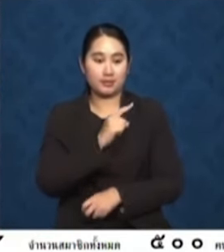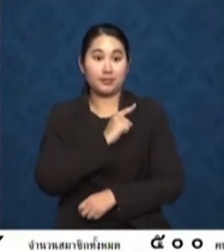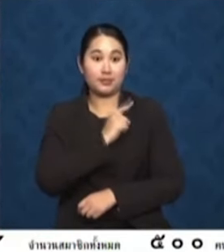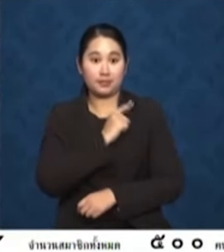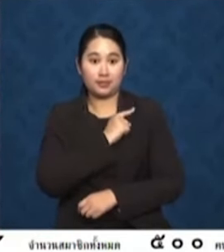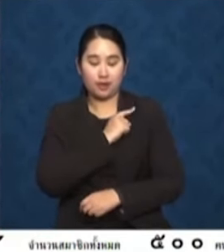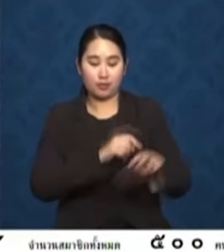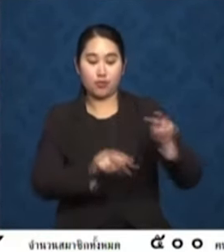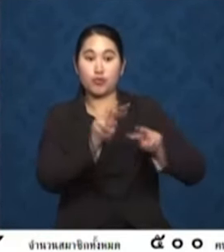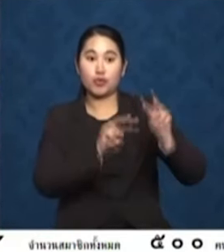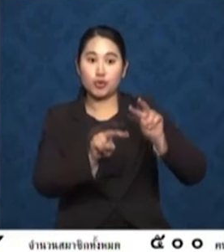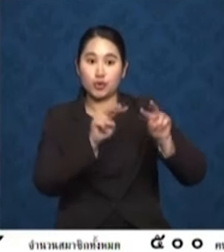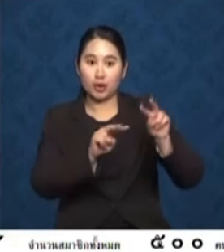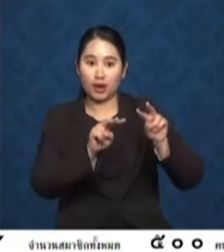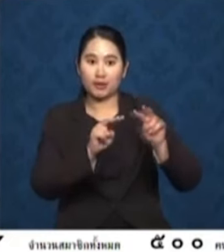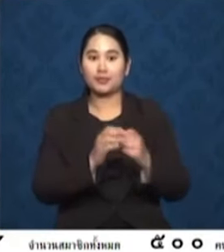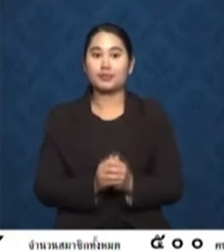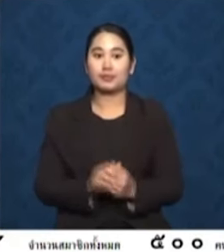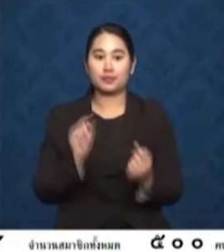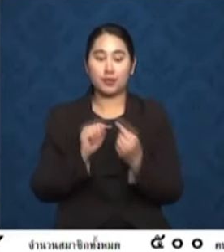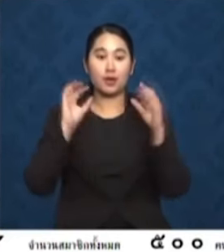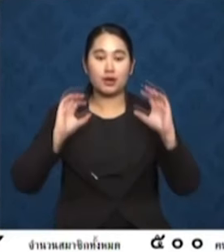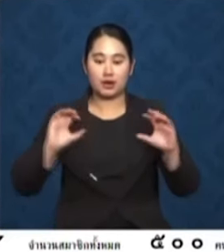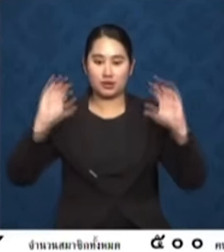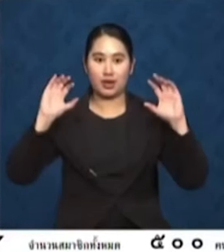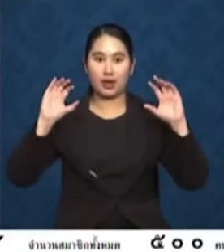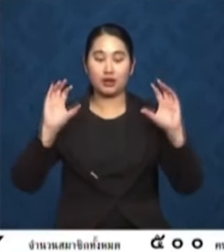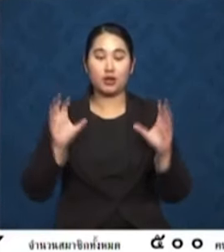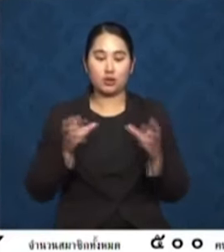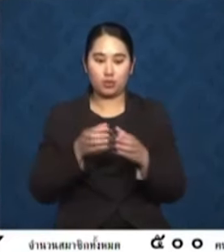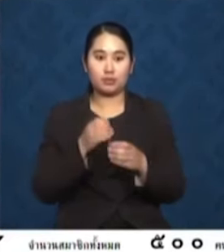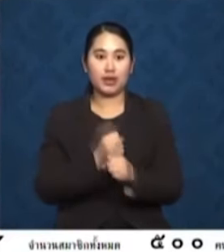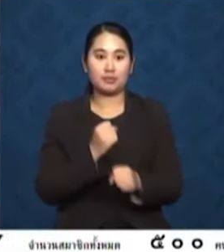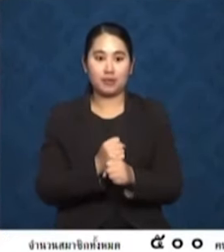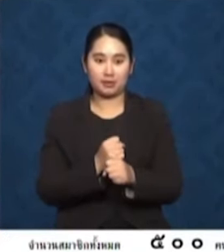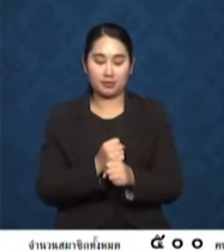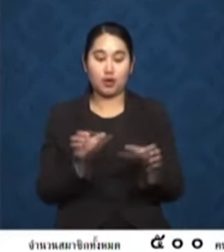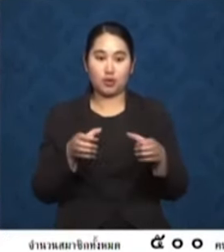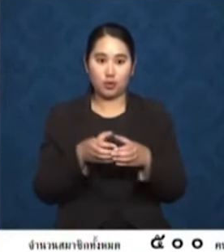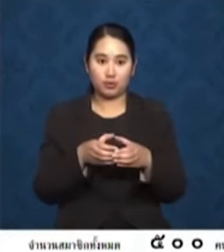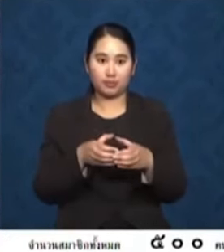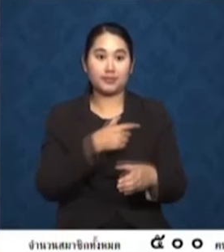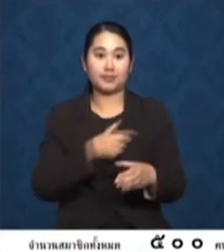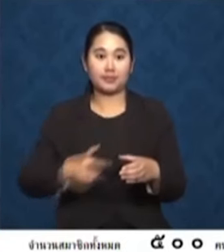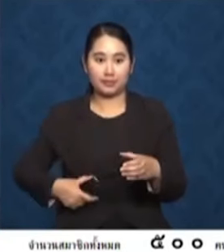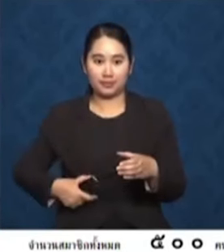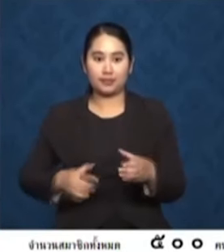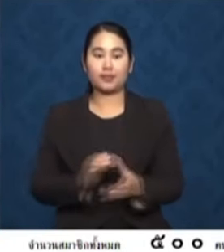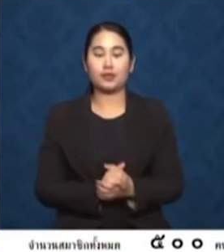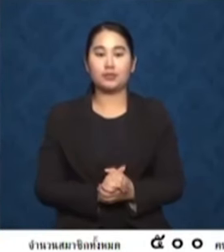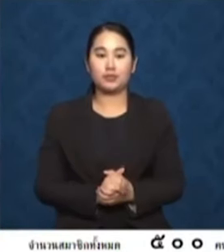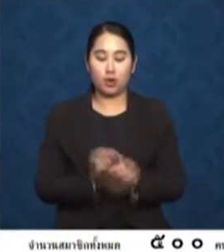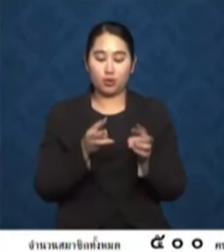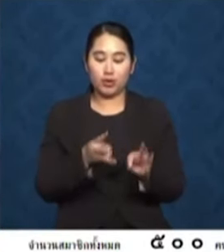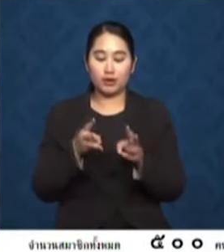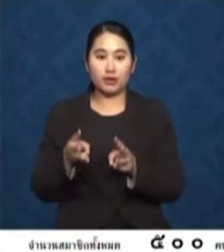ภัยนอกจากส่วนราชการในพระองค์แล้วกลไกสำคัญก็